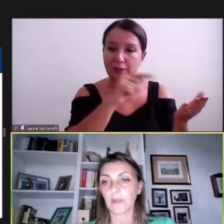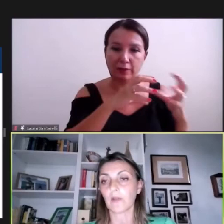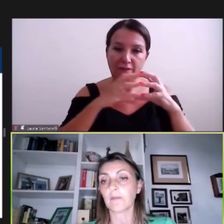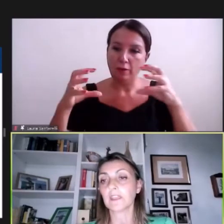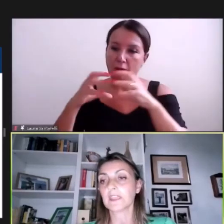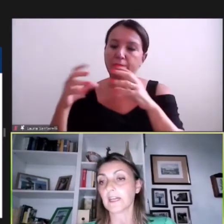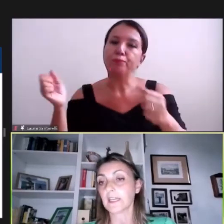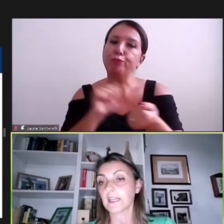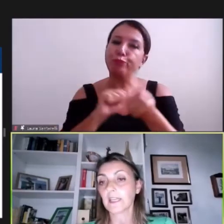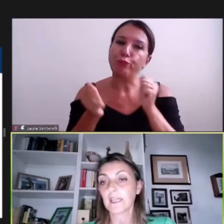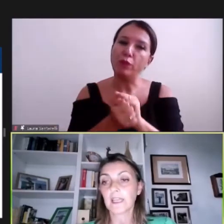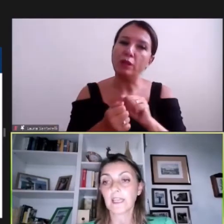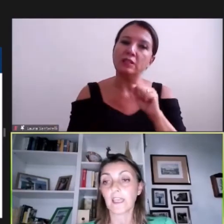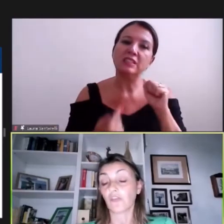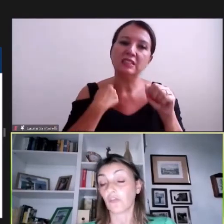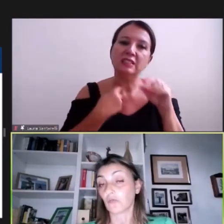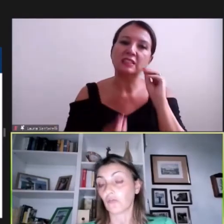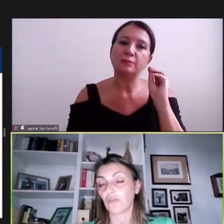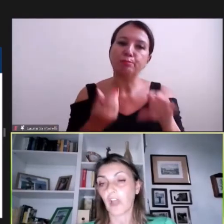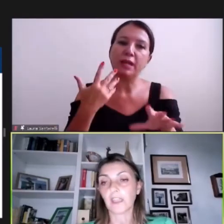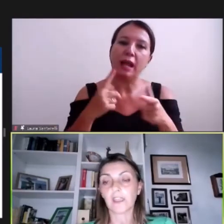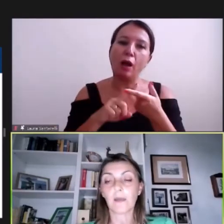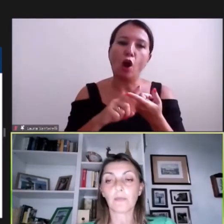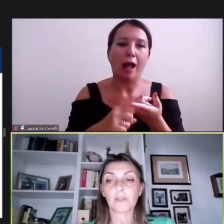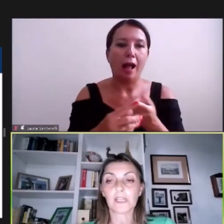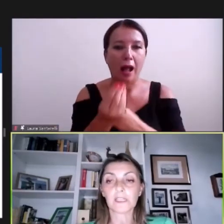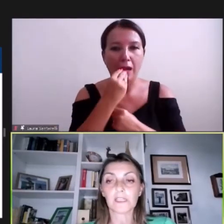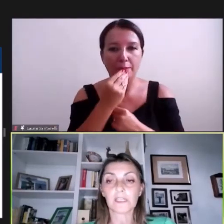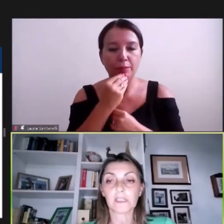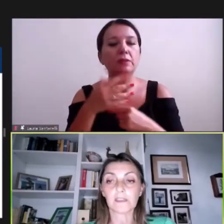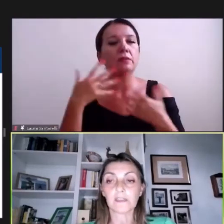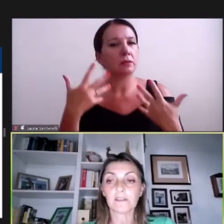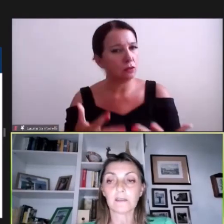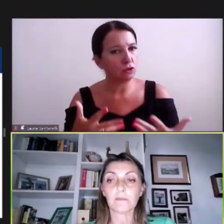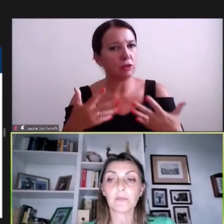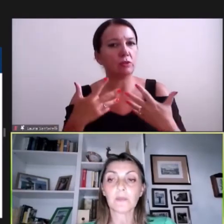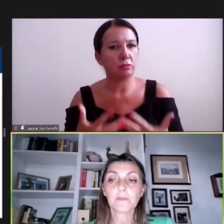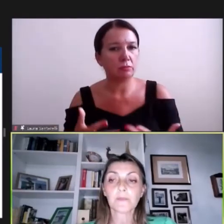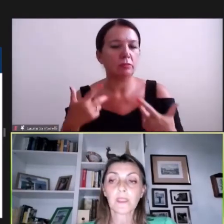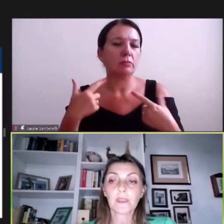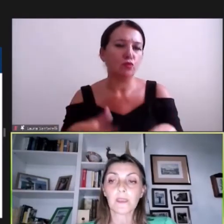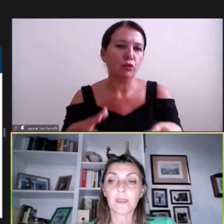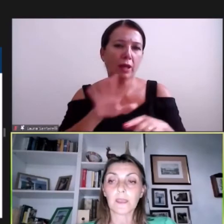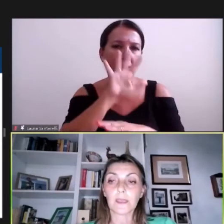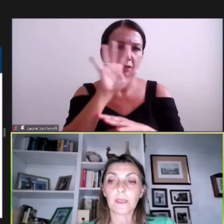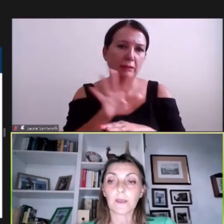allo spreco alimentare, e ci sono già in campo tanti, tanti esempi,